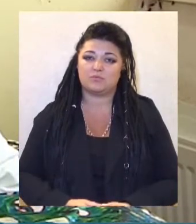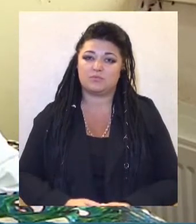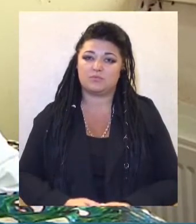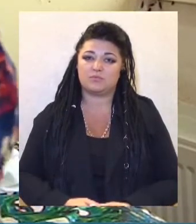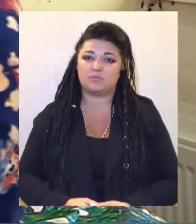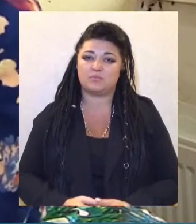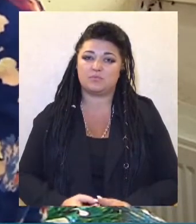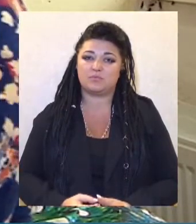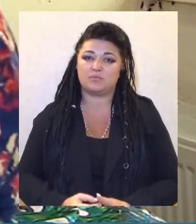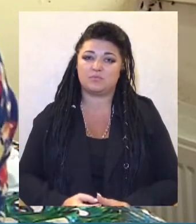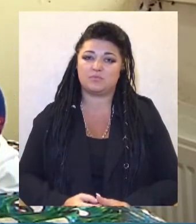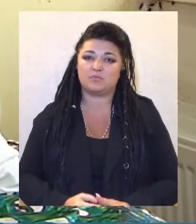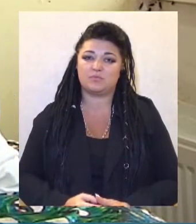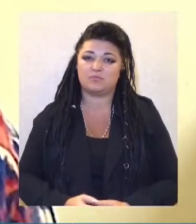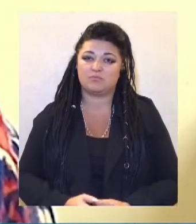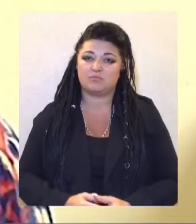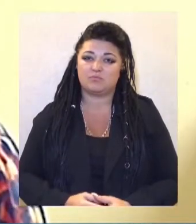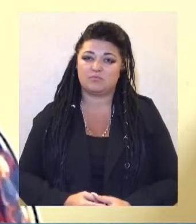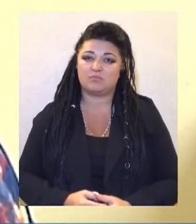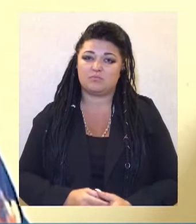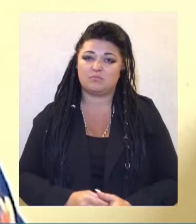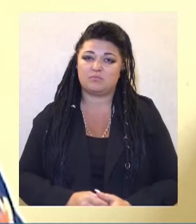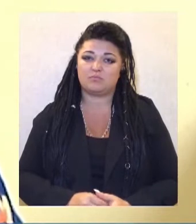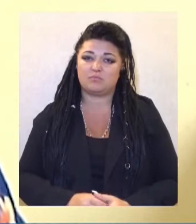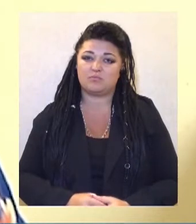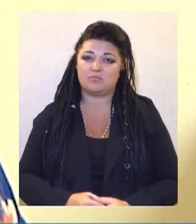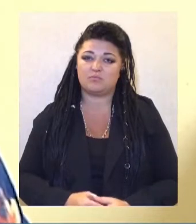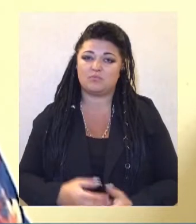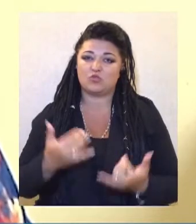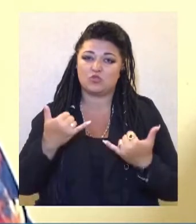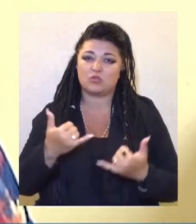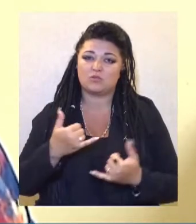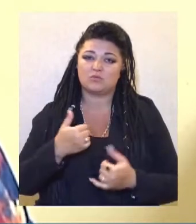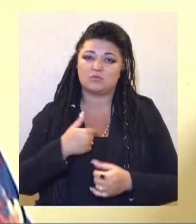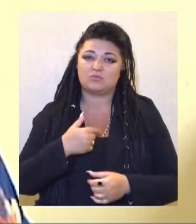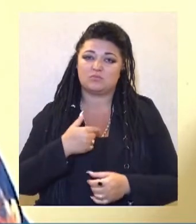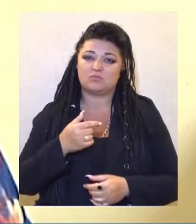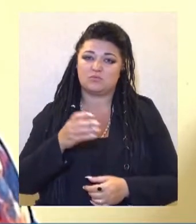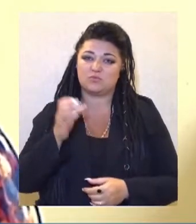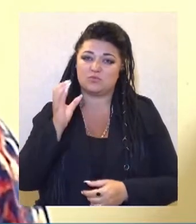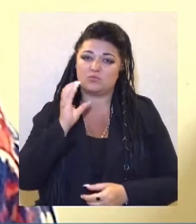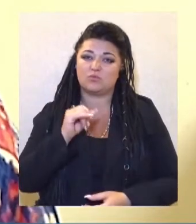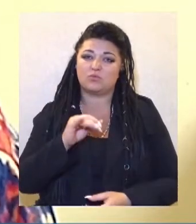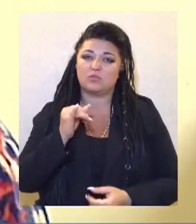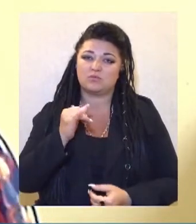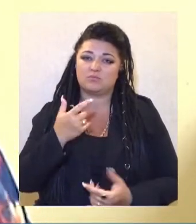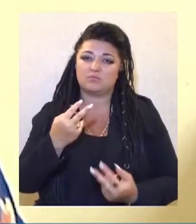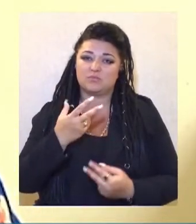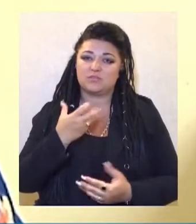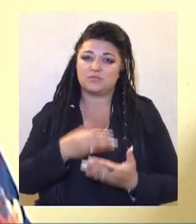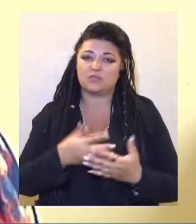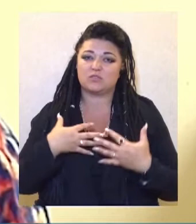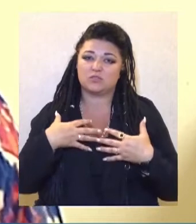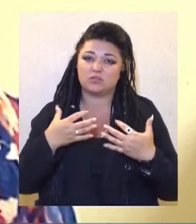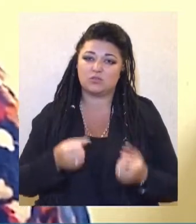А забрали. А сейчас все хорошо со мной. і со здоров'ям, правда, со здоров'ям не